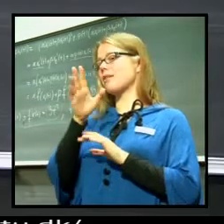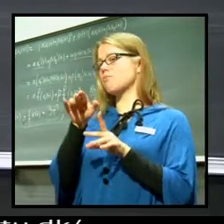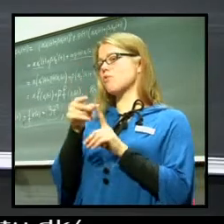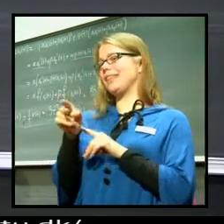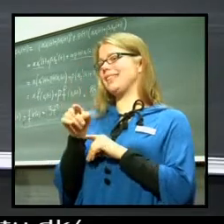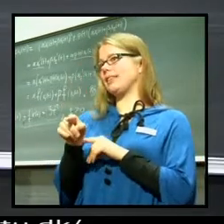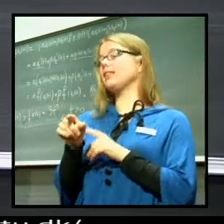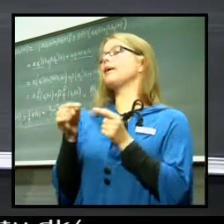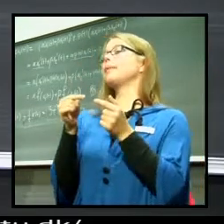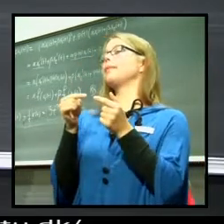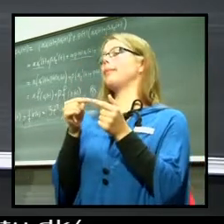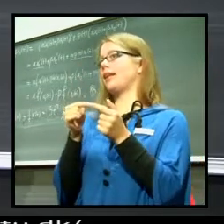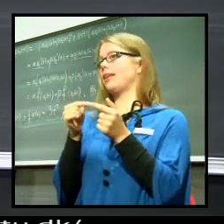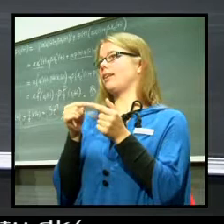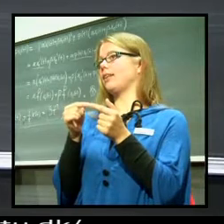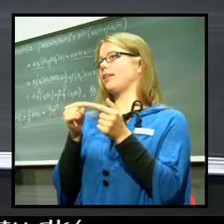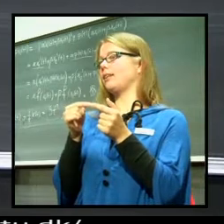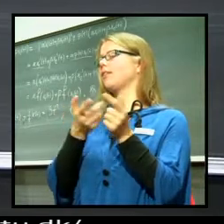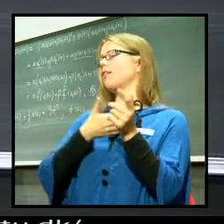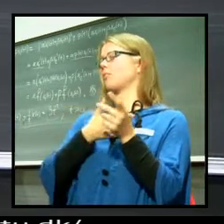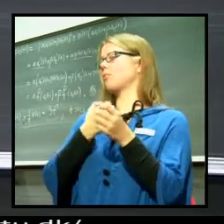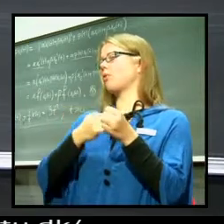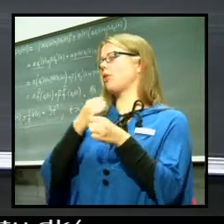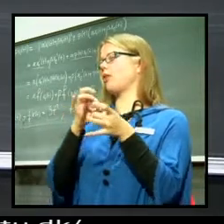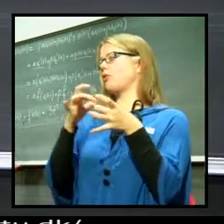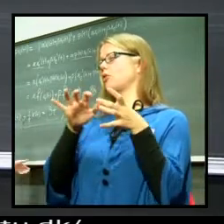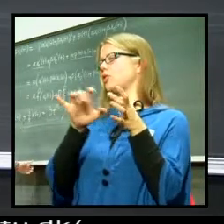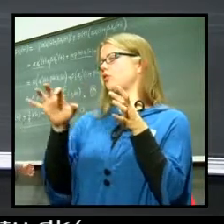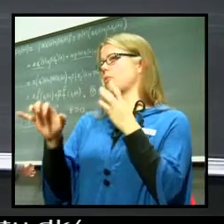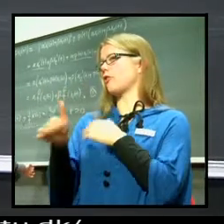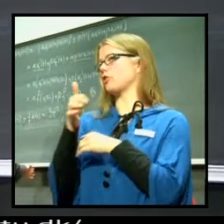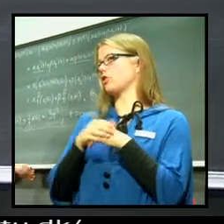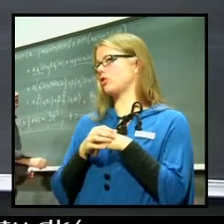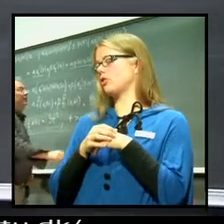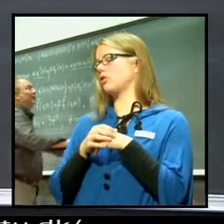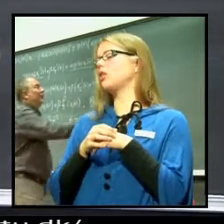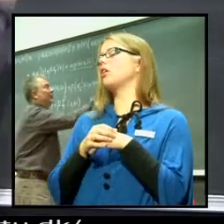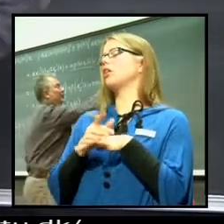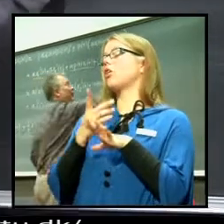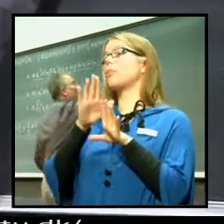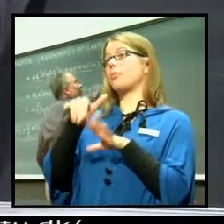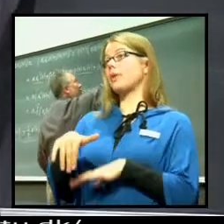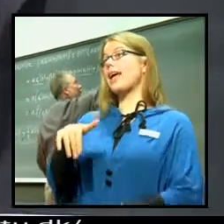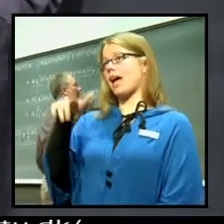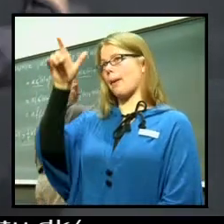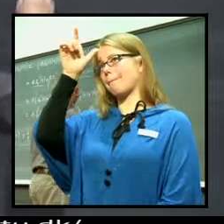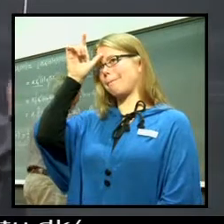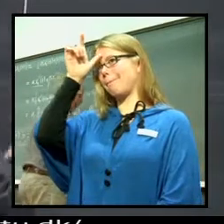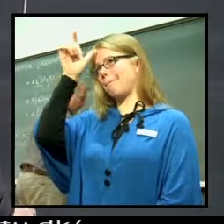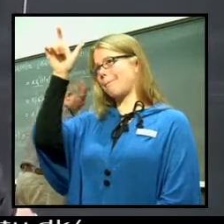men vi prøver lige at lave en løsningsformel først. Og det er simpelthen panserformlen.